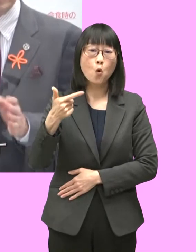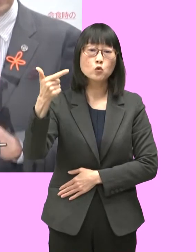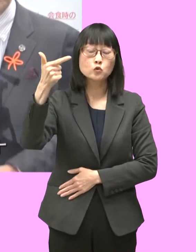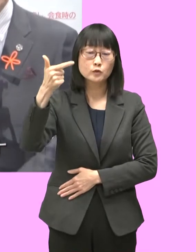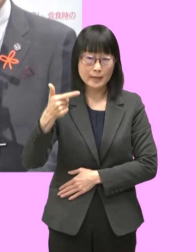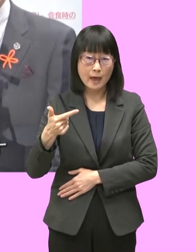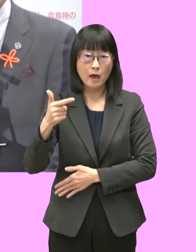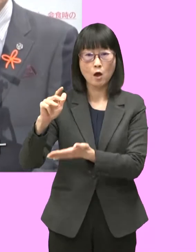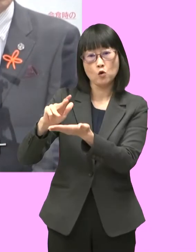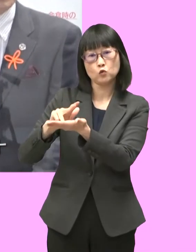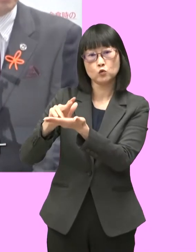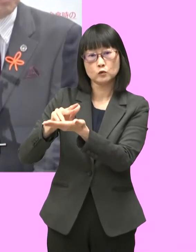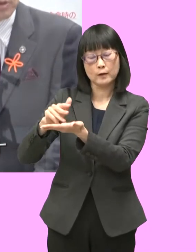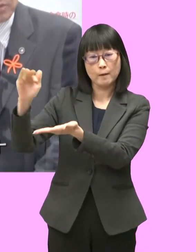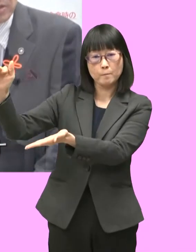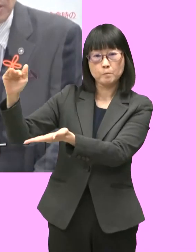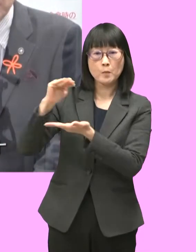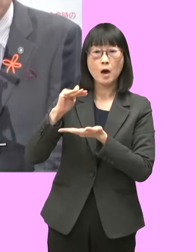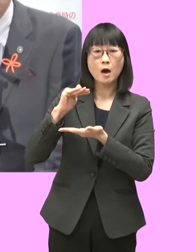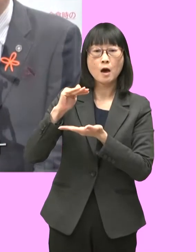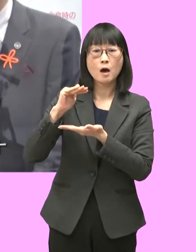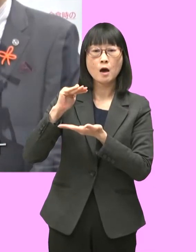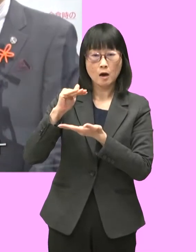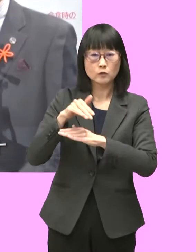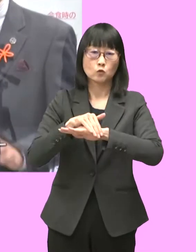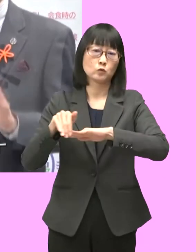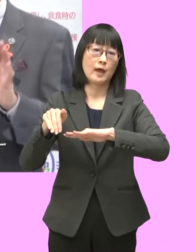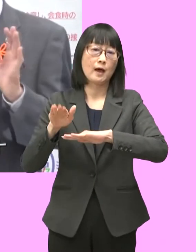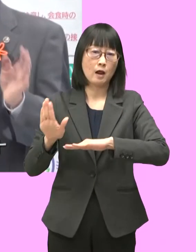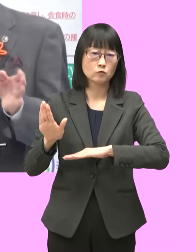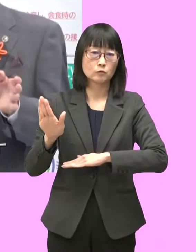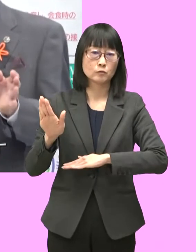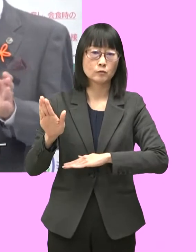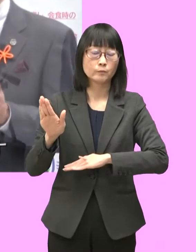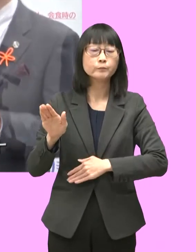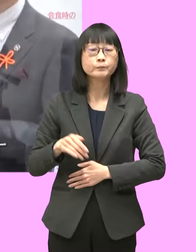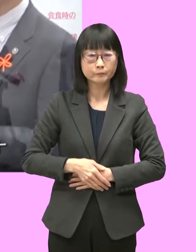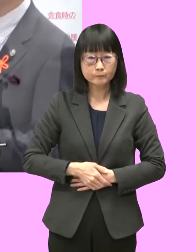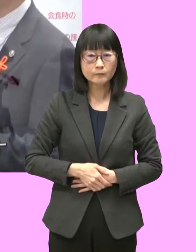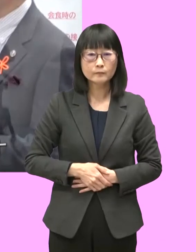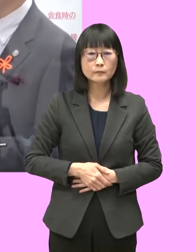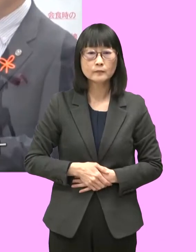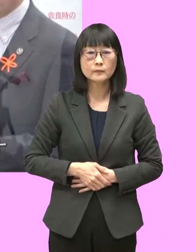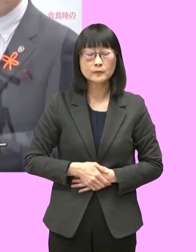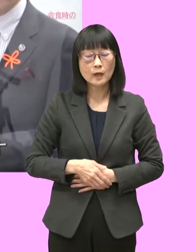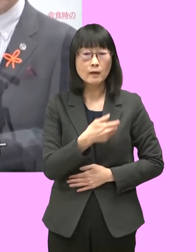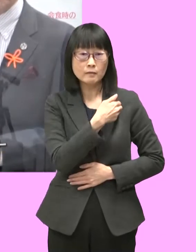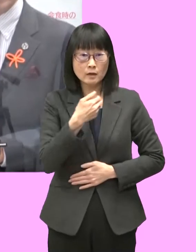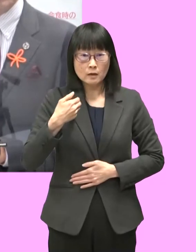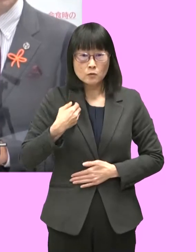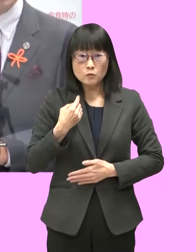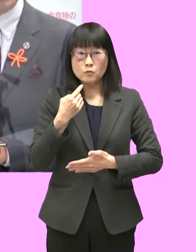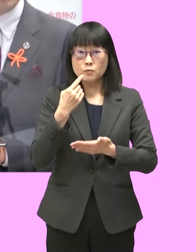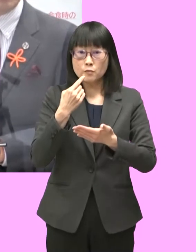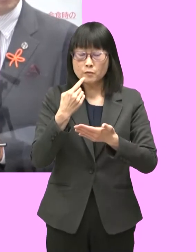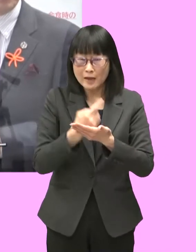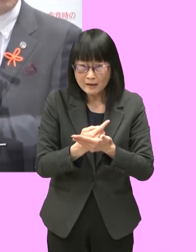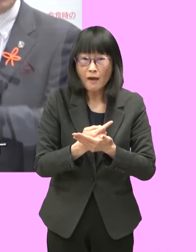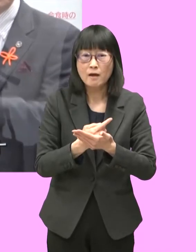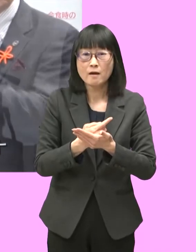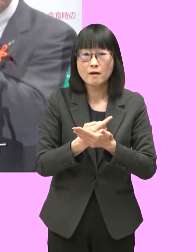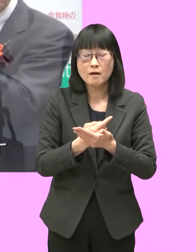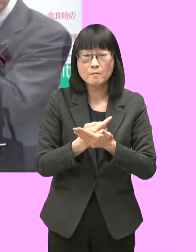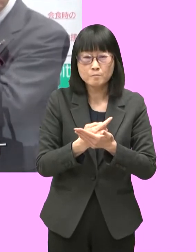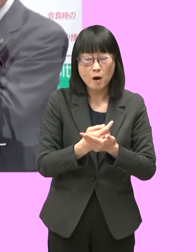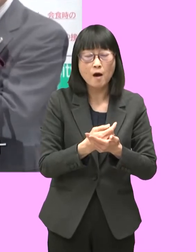用のですねワクチンが供給される見込みになってますが、このワクチンの範囲内でですね、できる限りこの前倒しに該当される